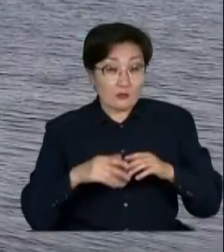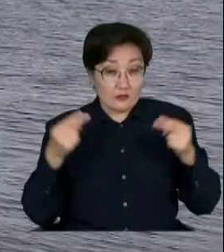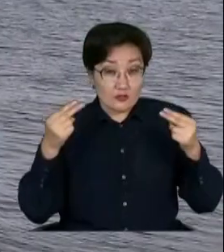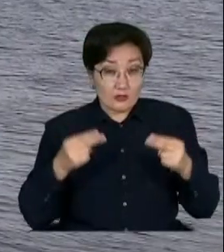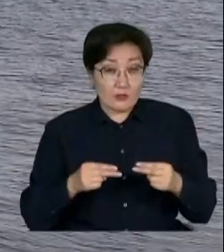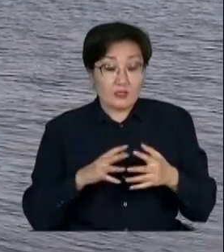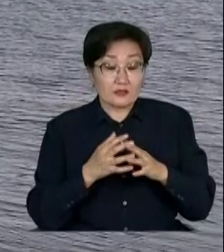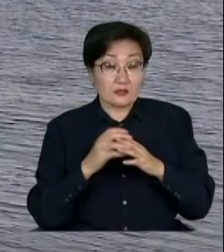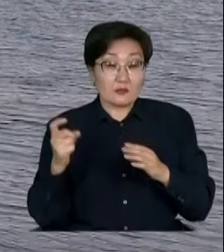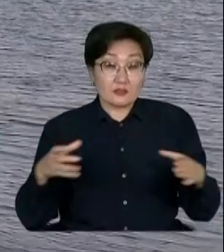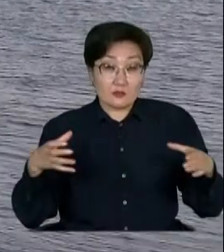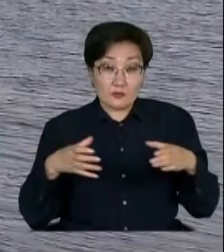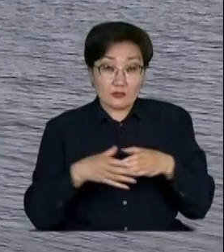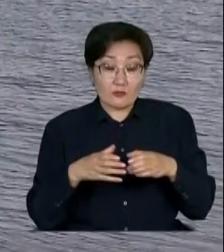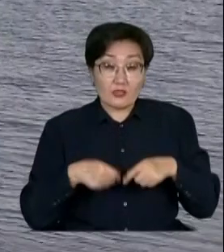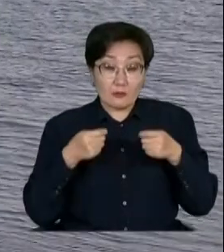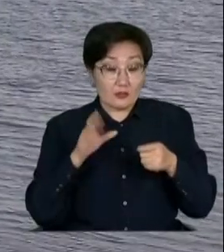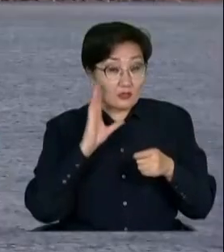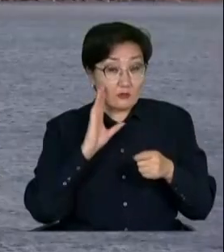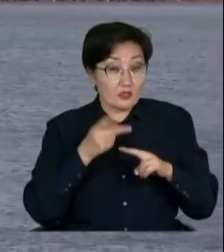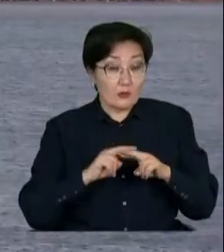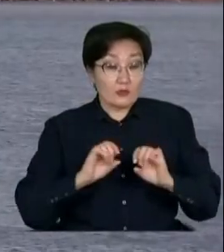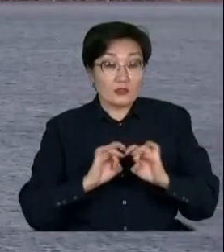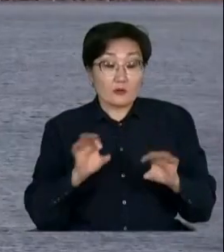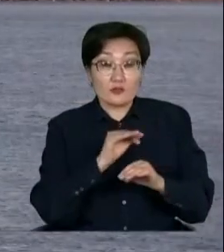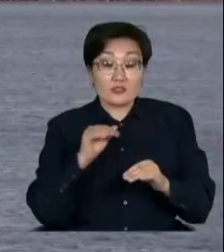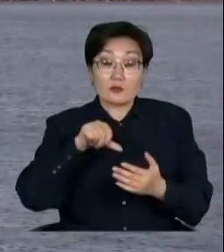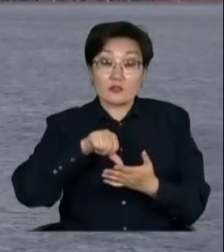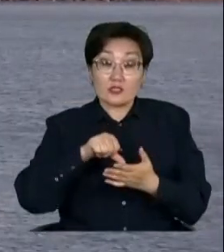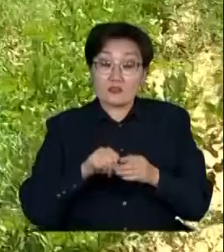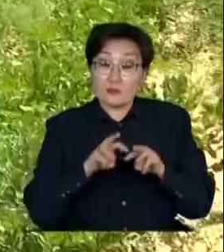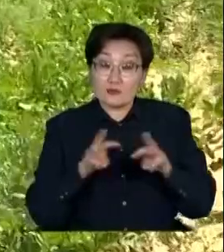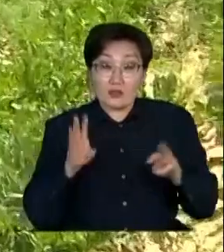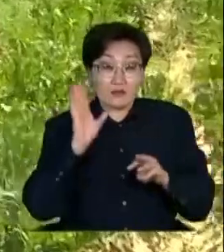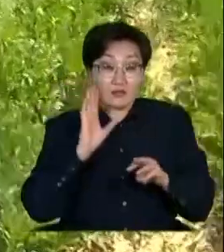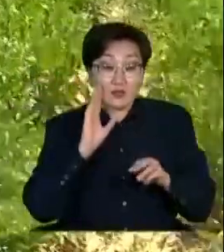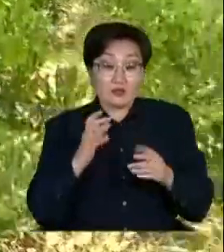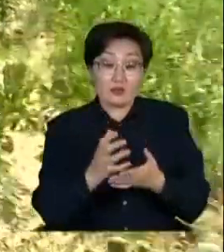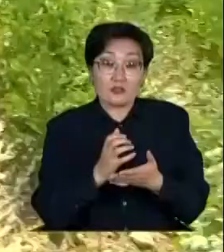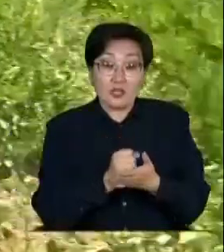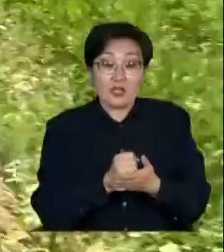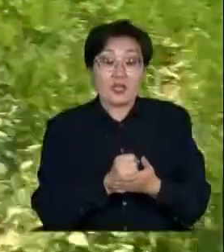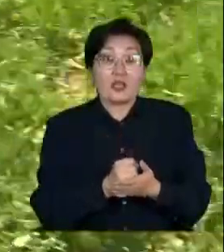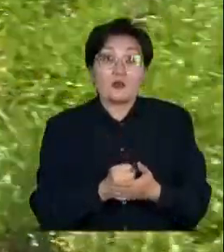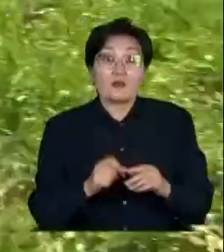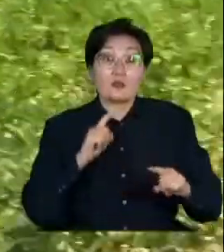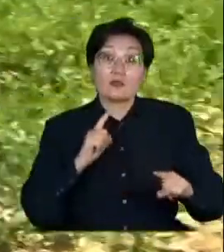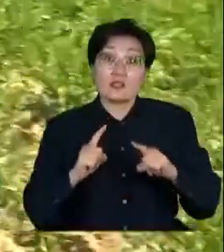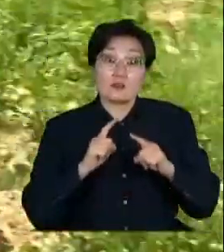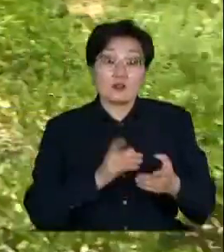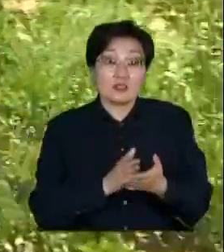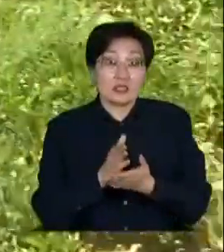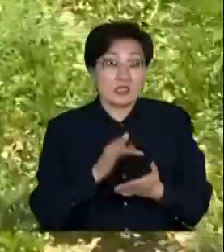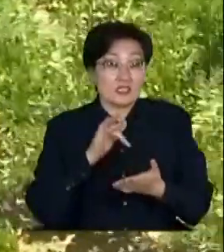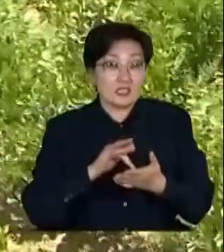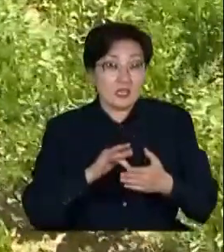с крестьянскими хозяйствами на подачу воды. Об этом рассказал официальный представитель Министерства водных ресурсов и ирригации на брифинге в службе